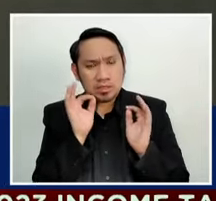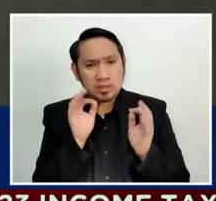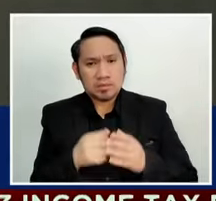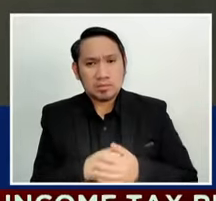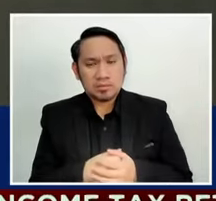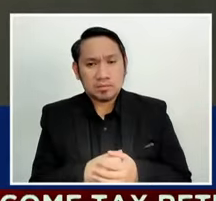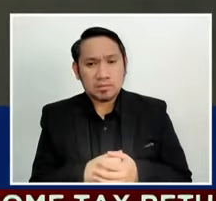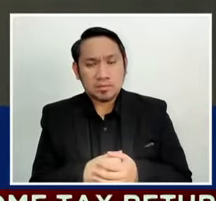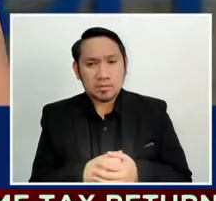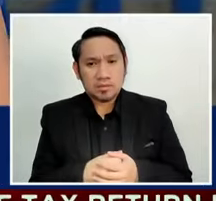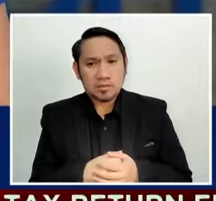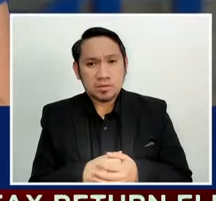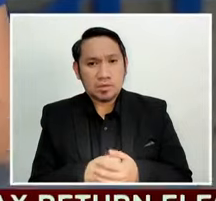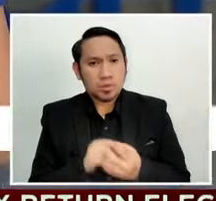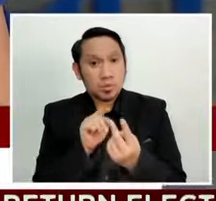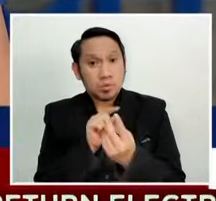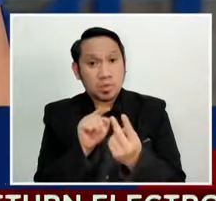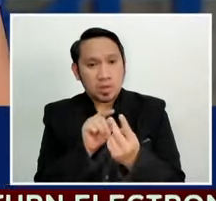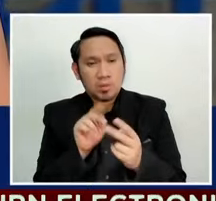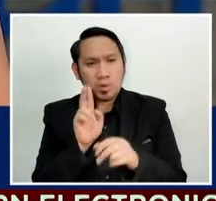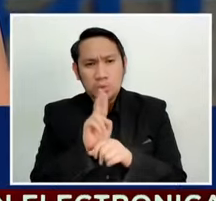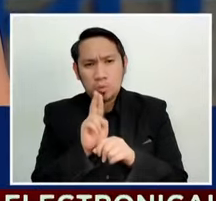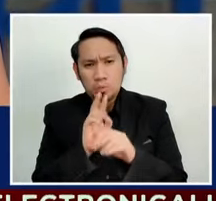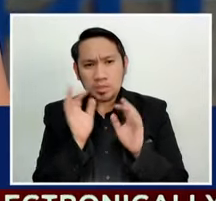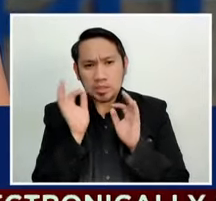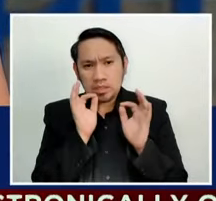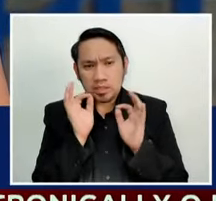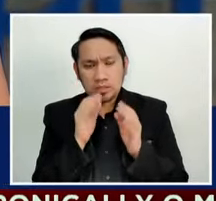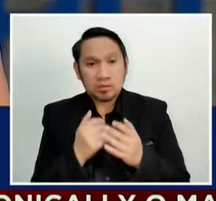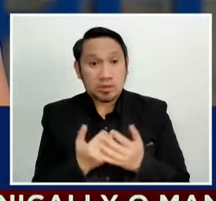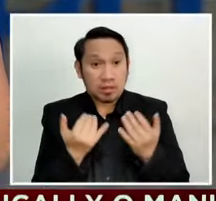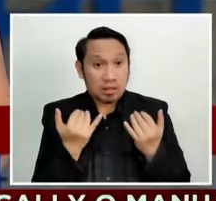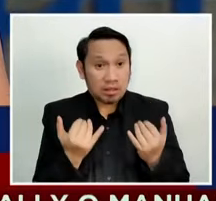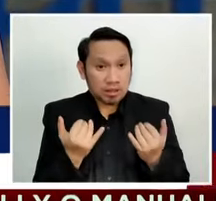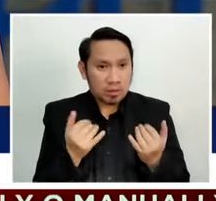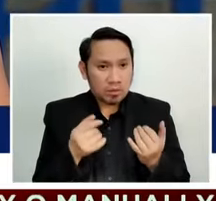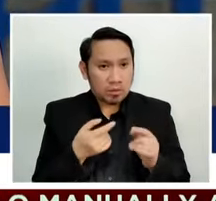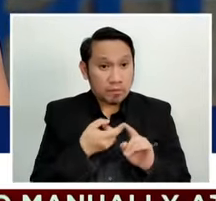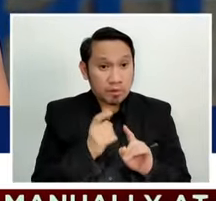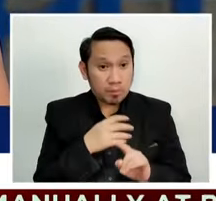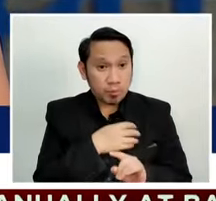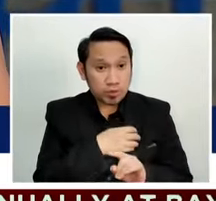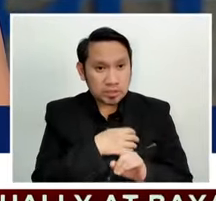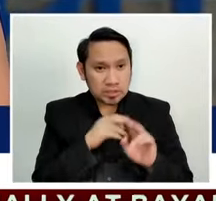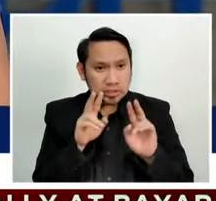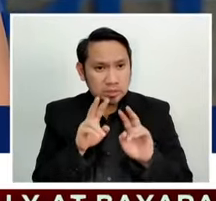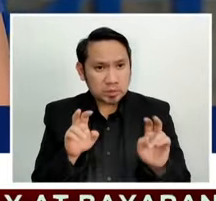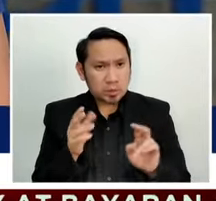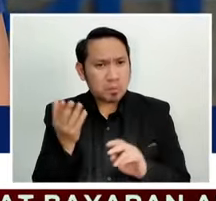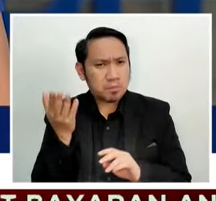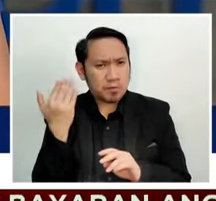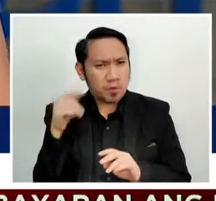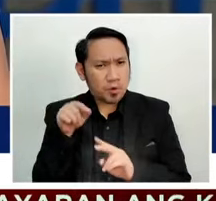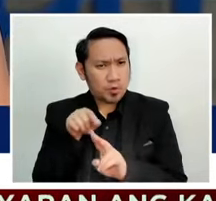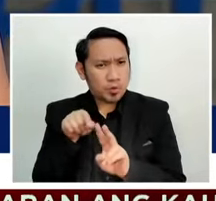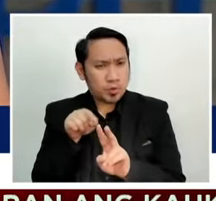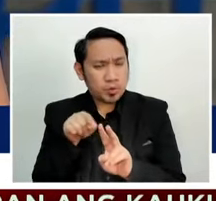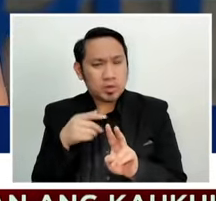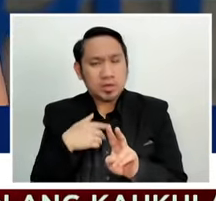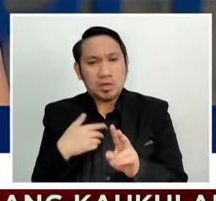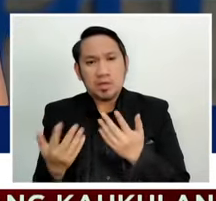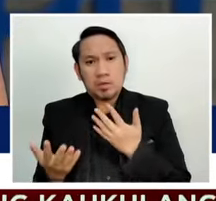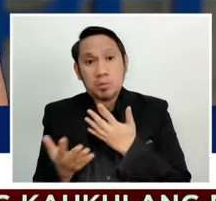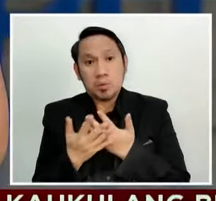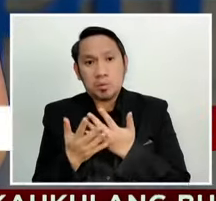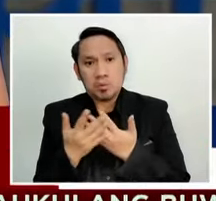mga dalawang suspect natin, ano? Sa inisyal na imbestigasyon ng Manila Police District, dati nang nakulong ang biktima sa kasong pagdadala ng illegal na